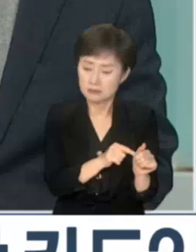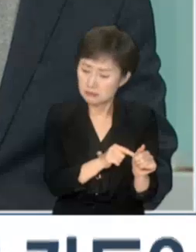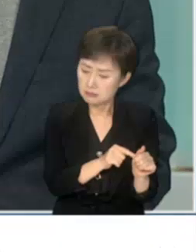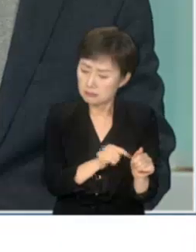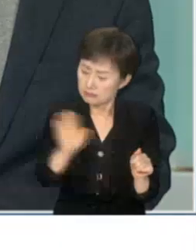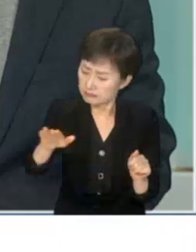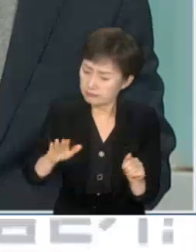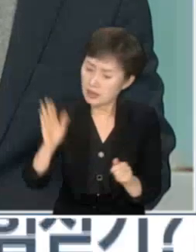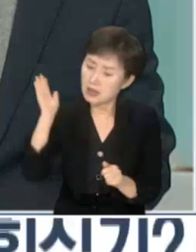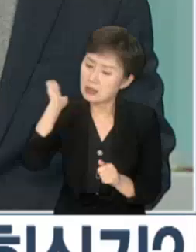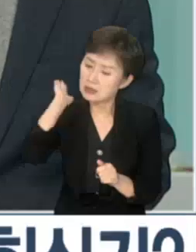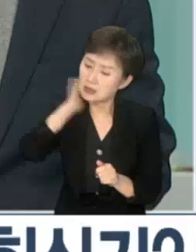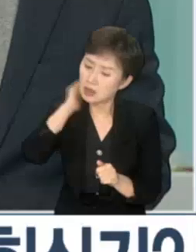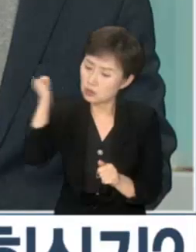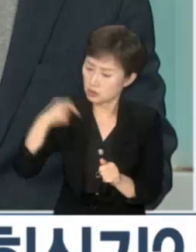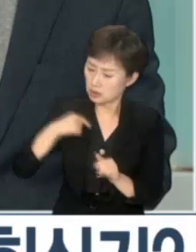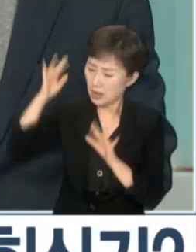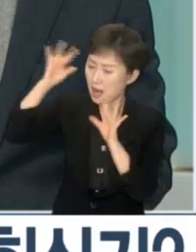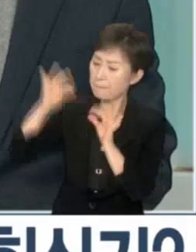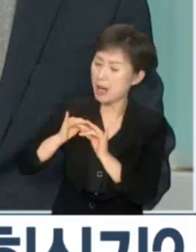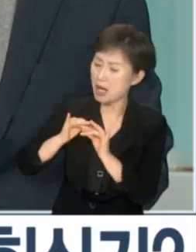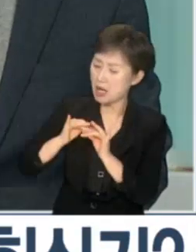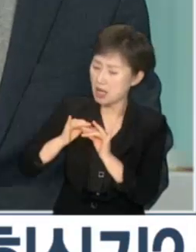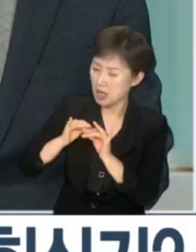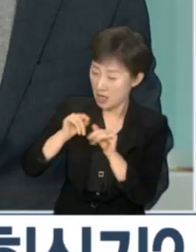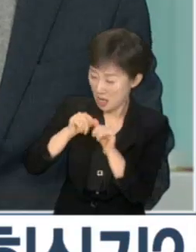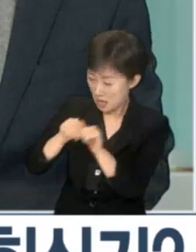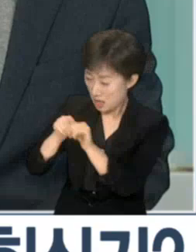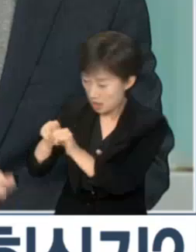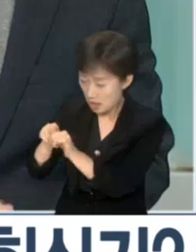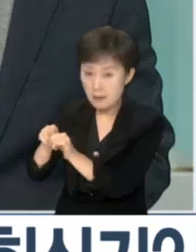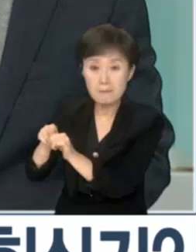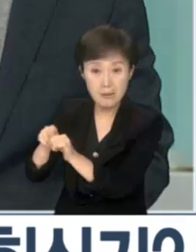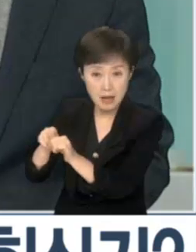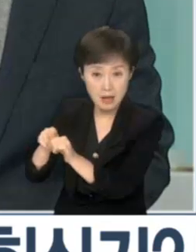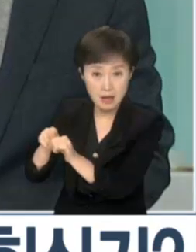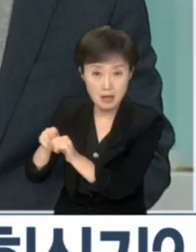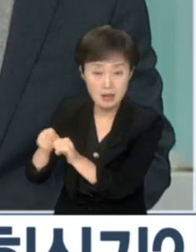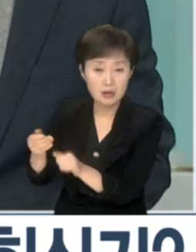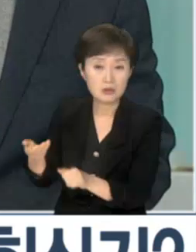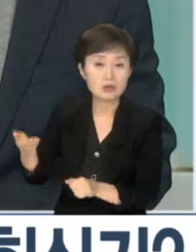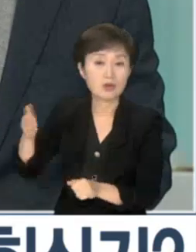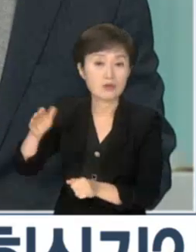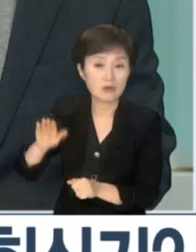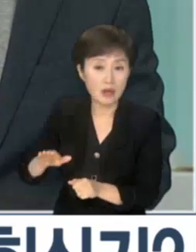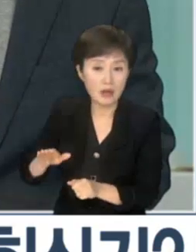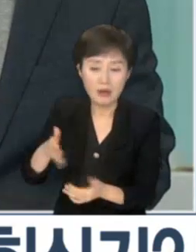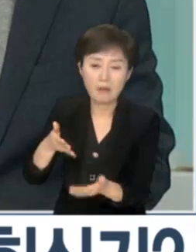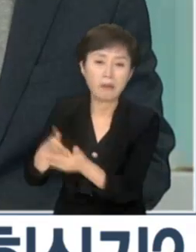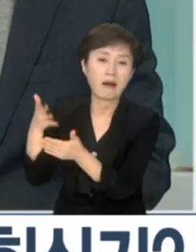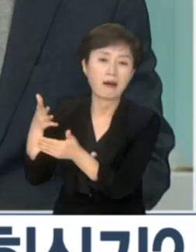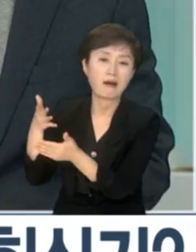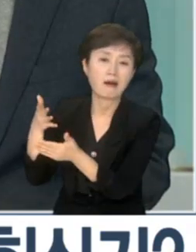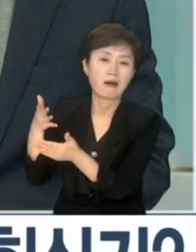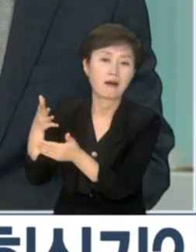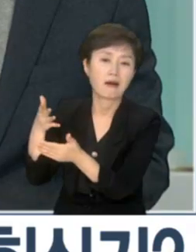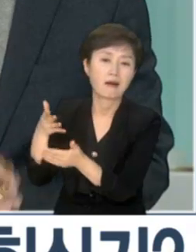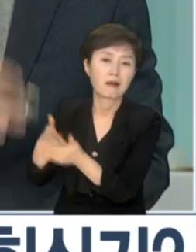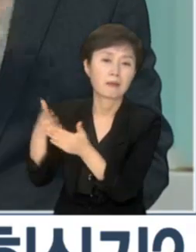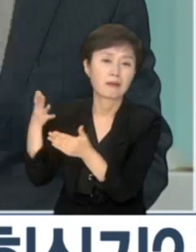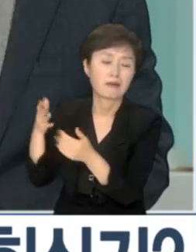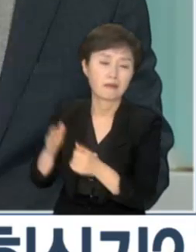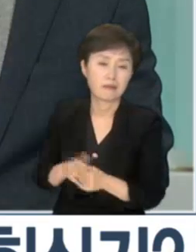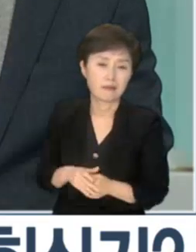용산의 의증이라는 것을 내비치면서 강하게 이제 강공을 했는데 결국은 그걸 극복하지 못한 거죠. 그렇기 때문에 그리고